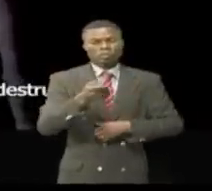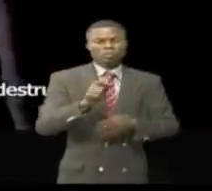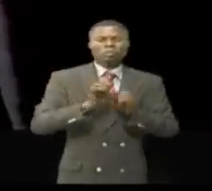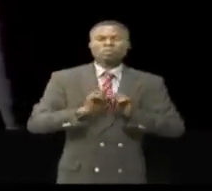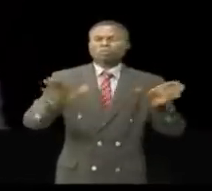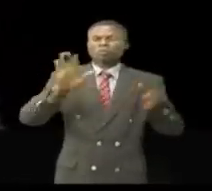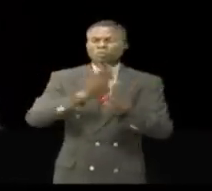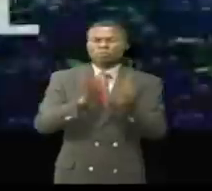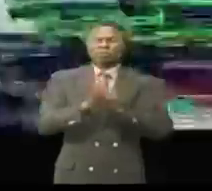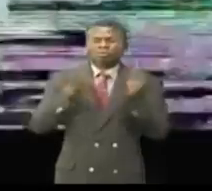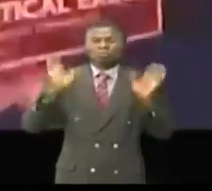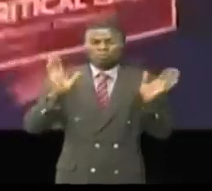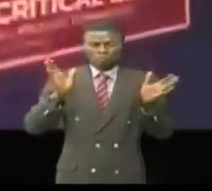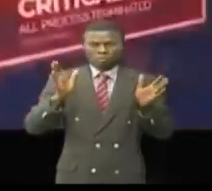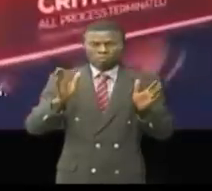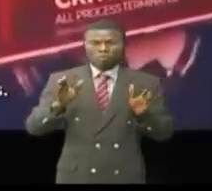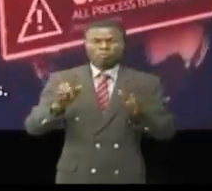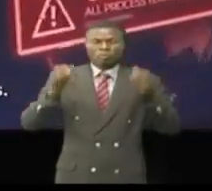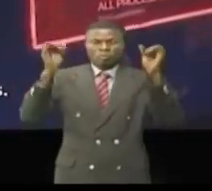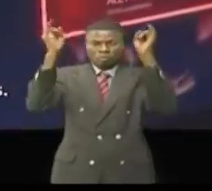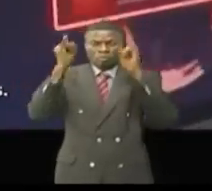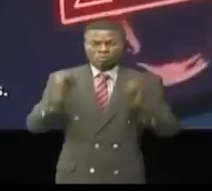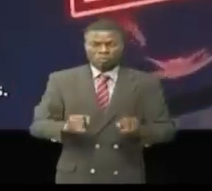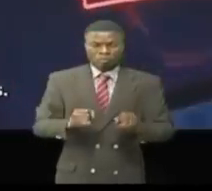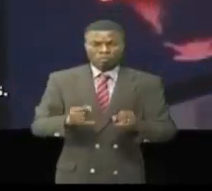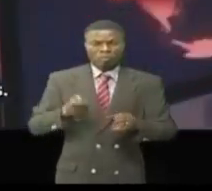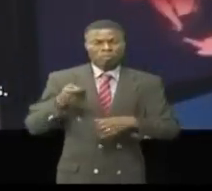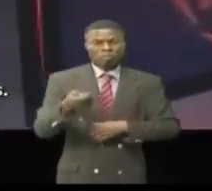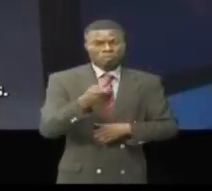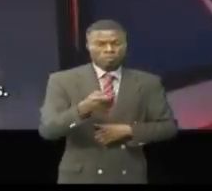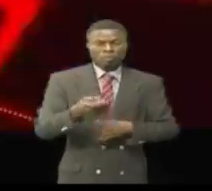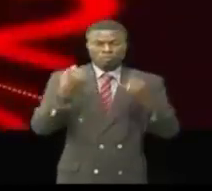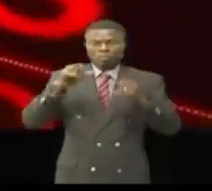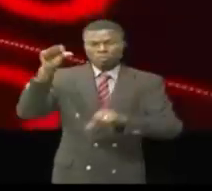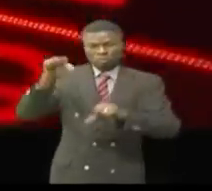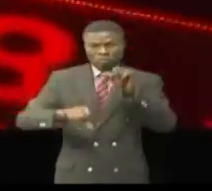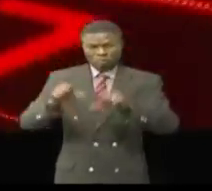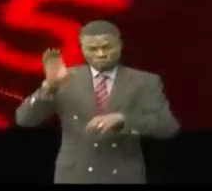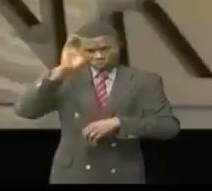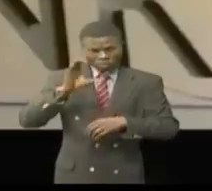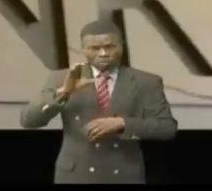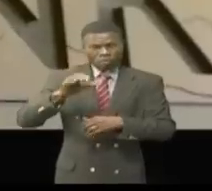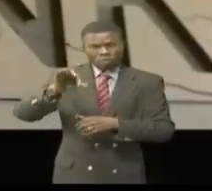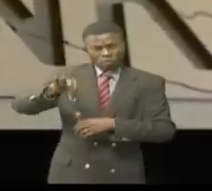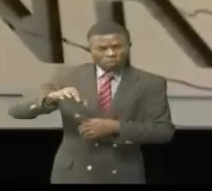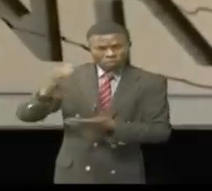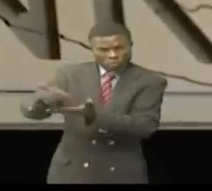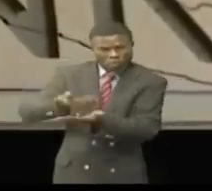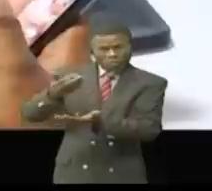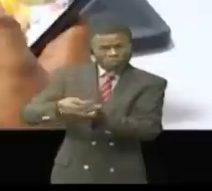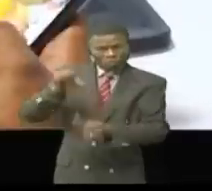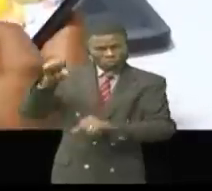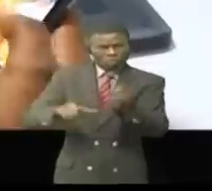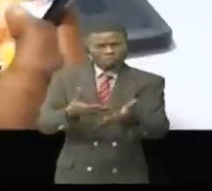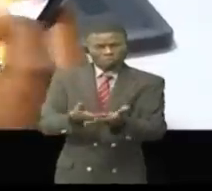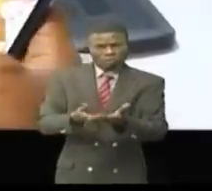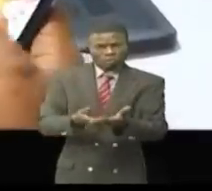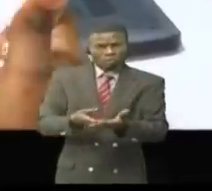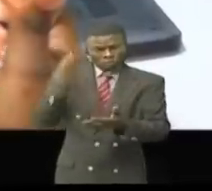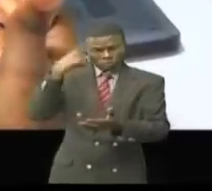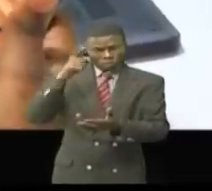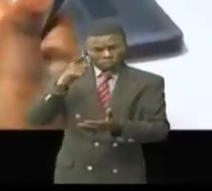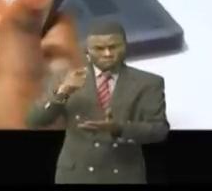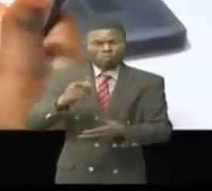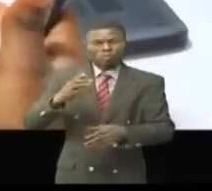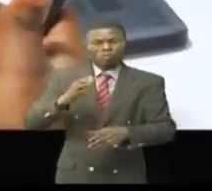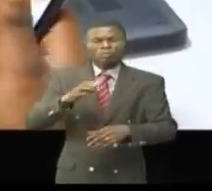phénomène inquiétant. Les cybercriminels ou les pirates informatiques cherchent à gagner de l'argent de façon malhonnête. Pour assouvir leurs